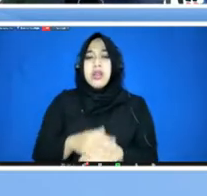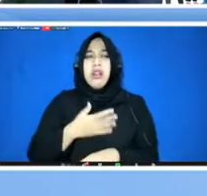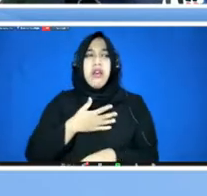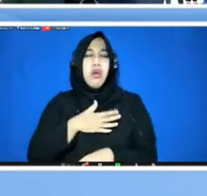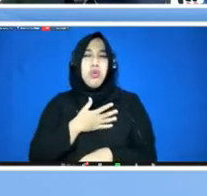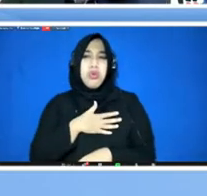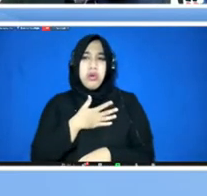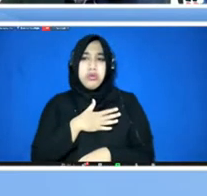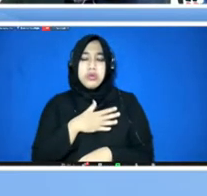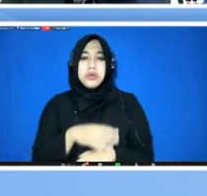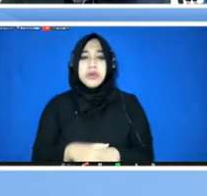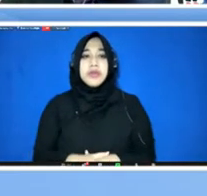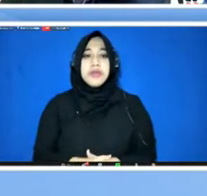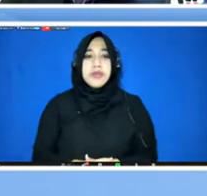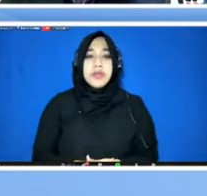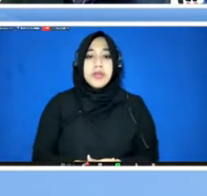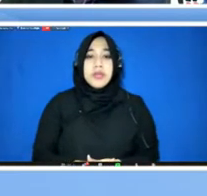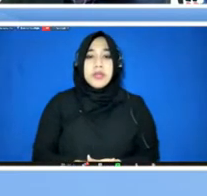ragu-ragu.